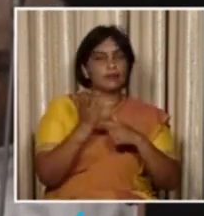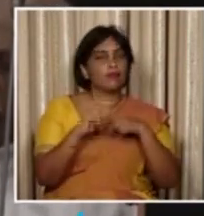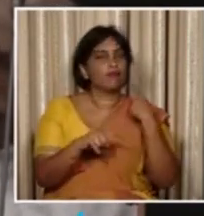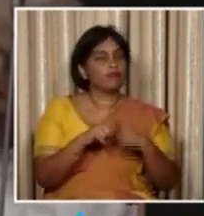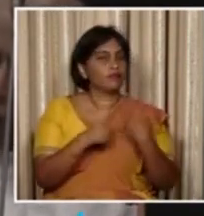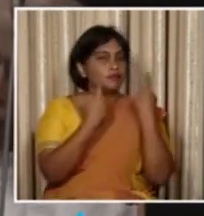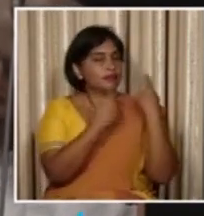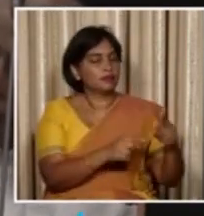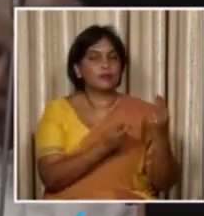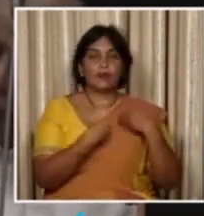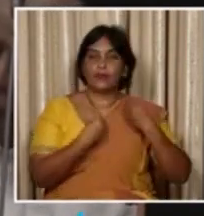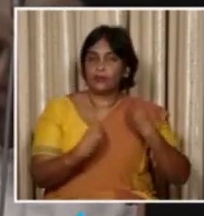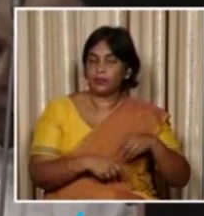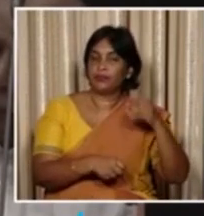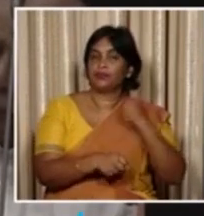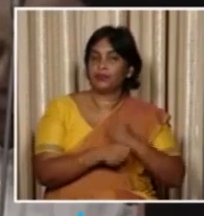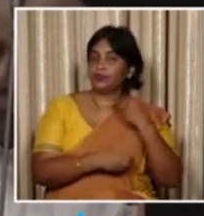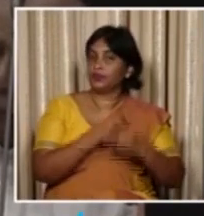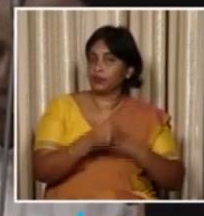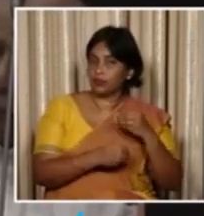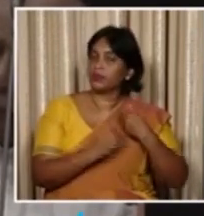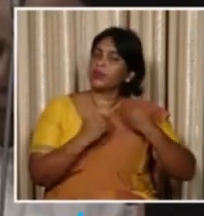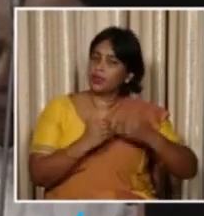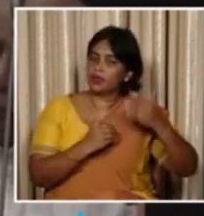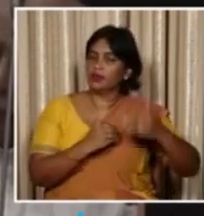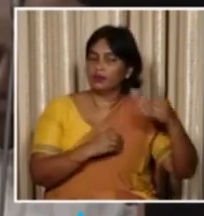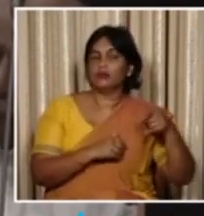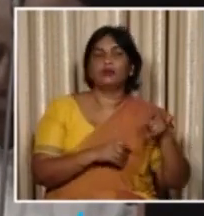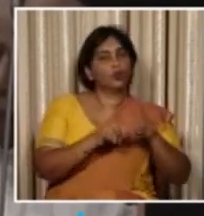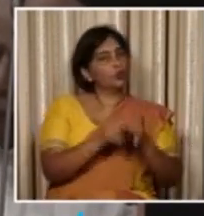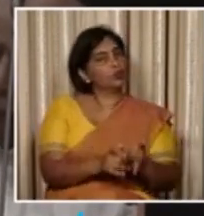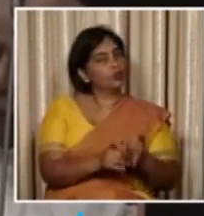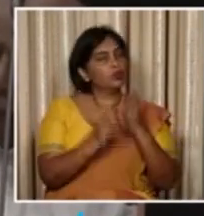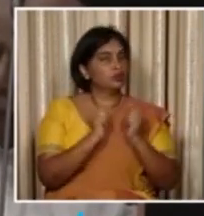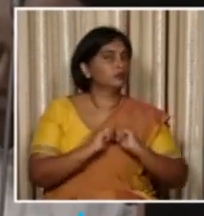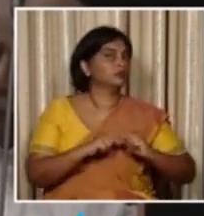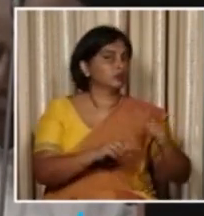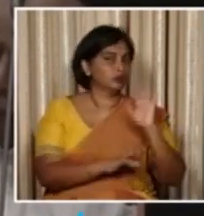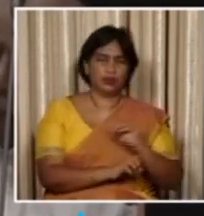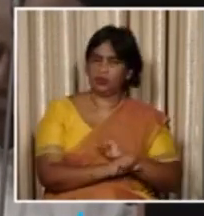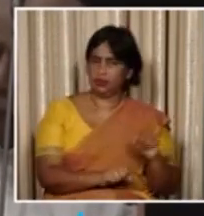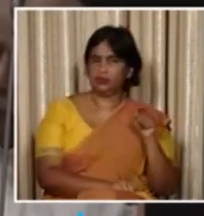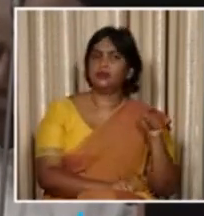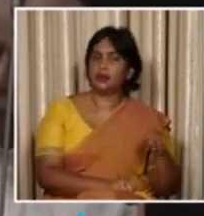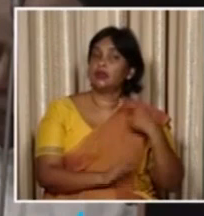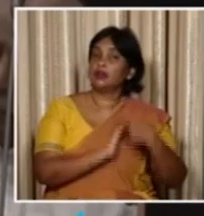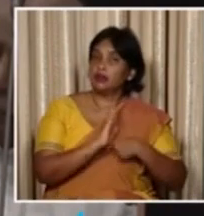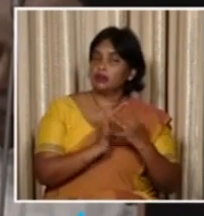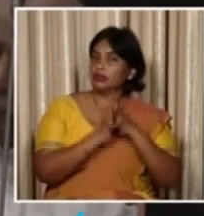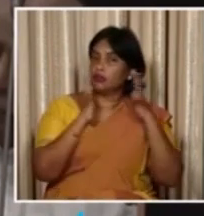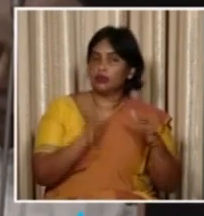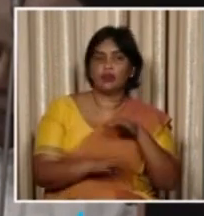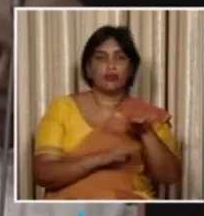පටවා පාඩු ලබන එම රාජ්‍ය ව්‍යාපාර දිගින් දිගටම එලෙසම කරගෙන යා යුතු නැහැ. රටේ විශාල